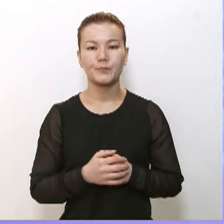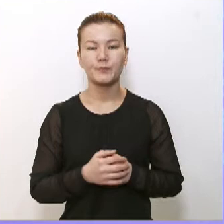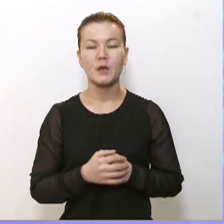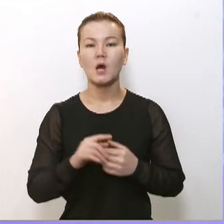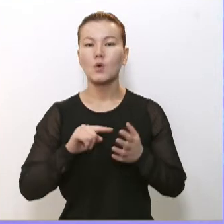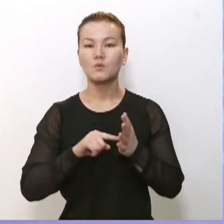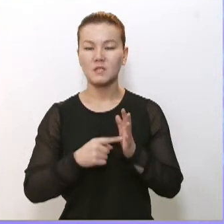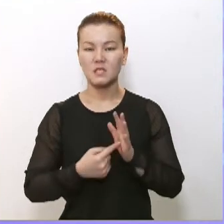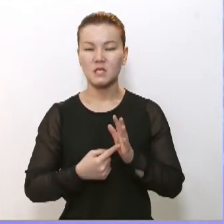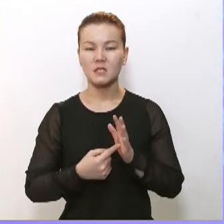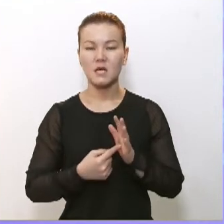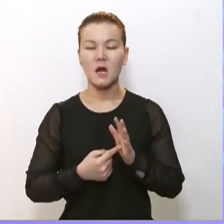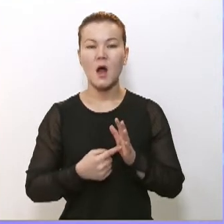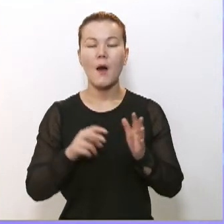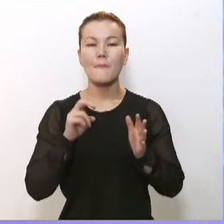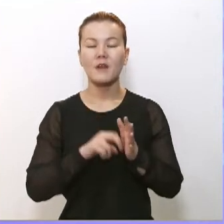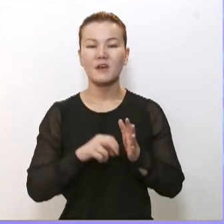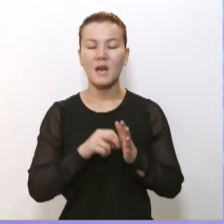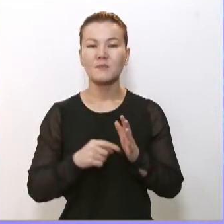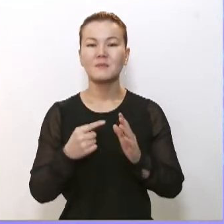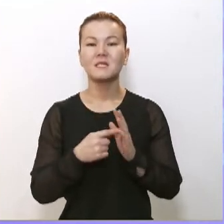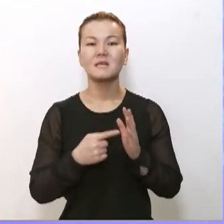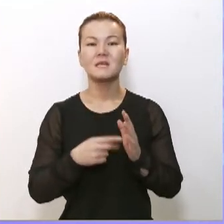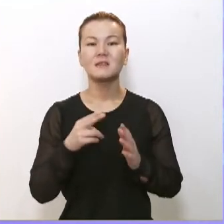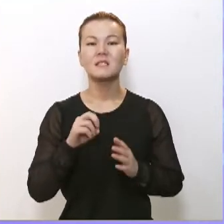умножение проверяем деление